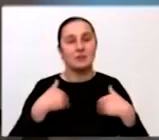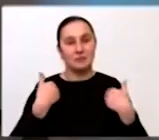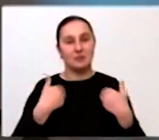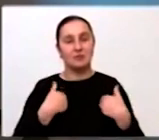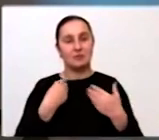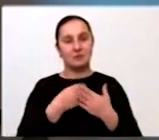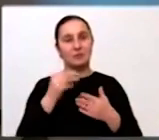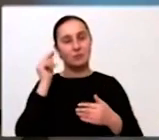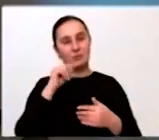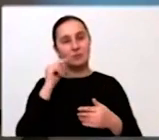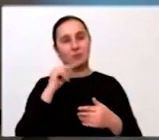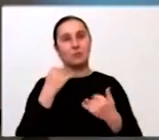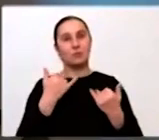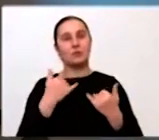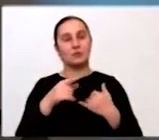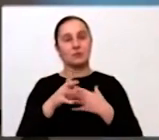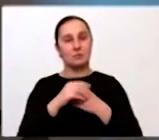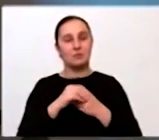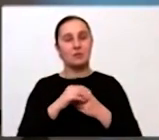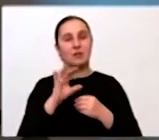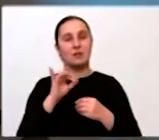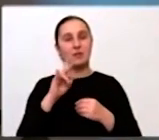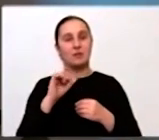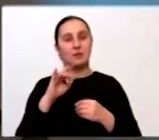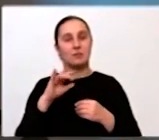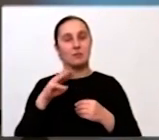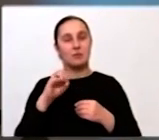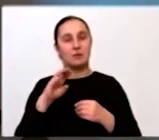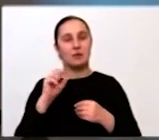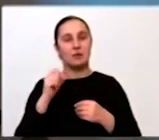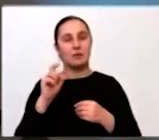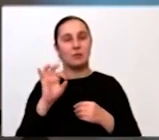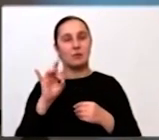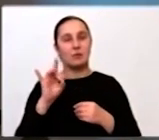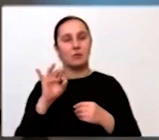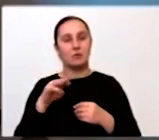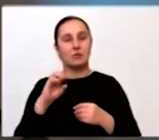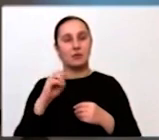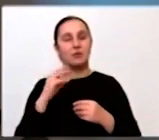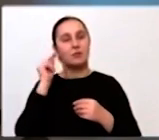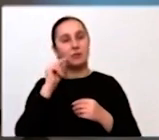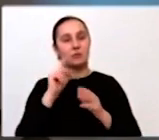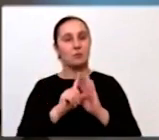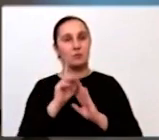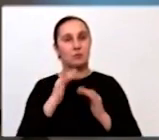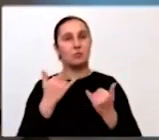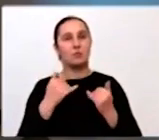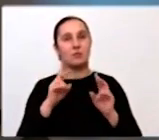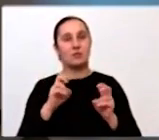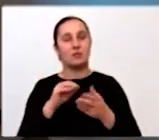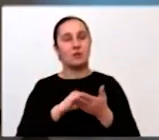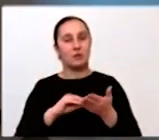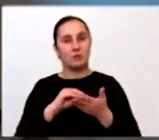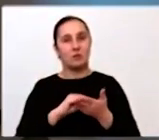Assalomu alaykum aziz o'quvchilar. Bugun biz sizlar bilan informatika va axborot texnologiyalari darsini boshlaymiz. Demak, bugungi